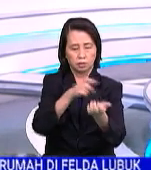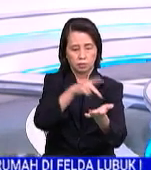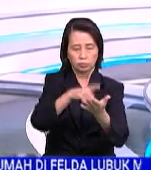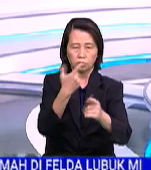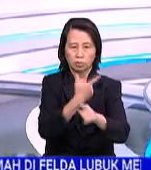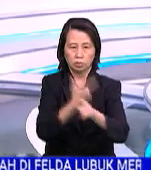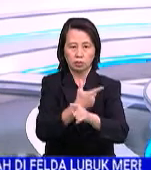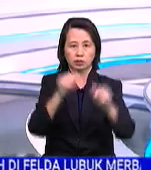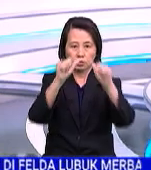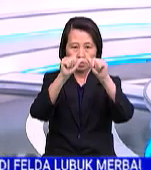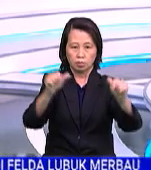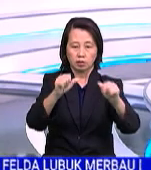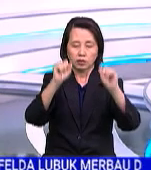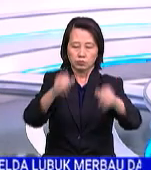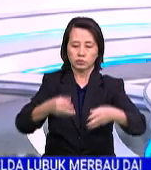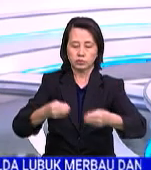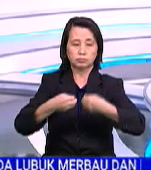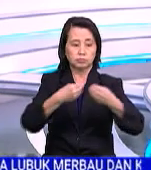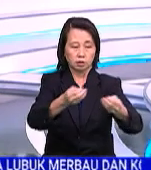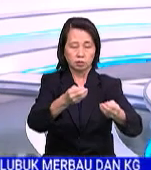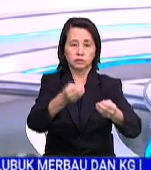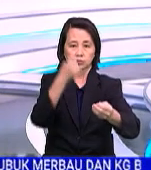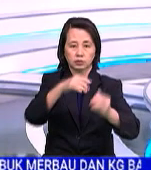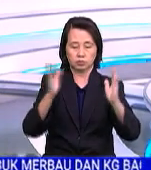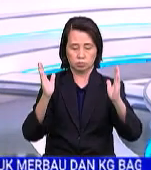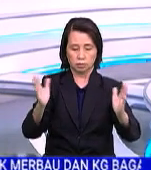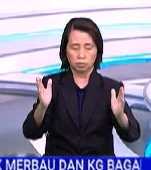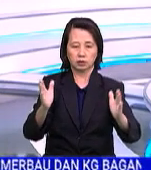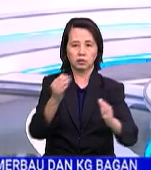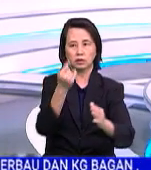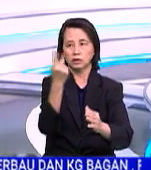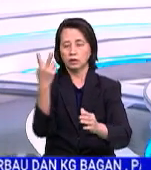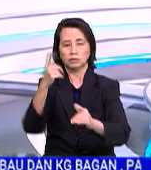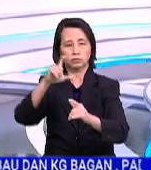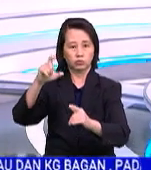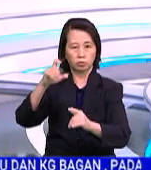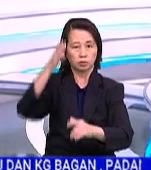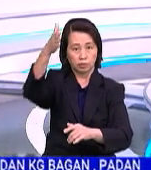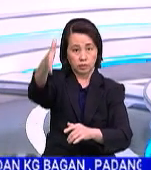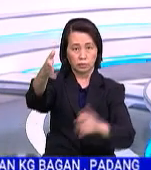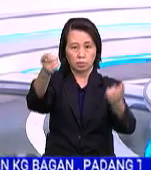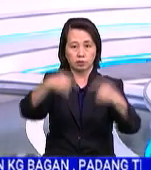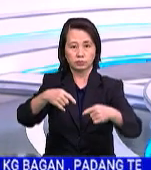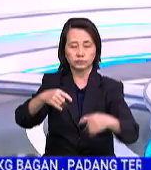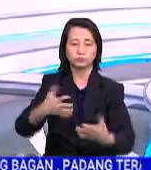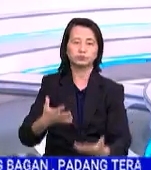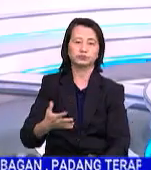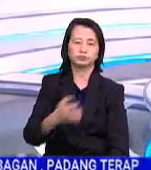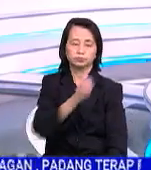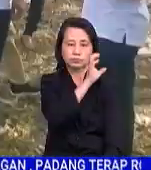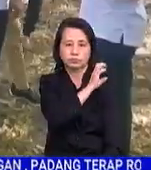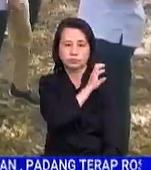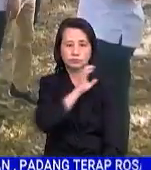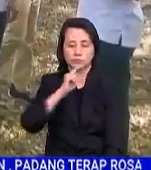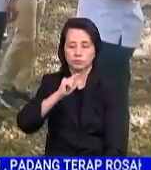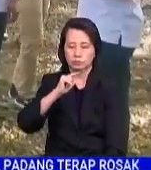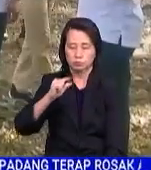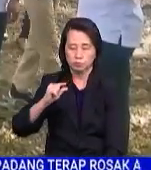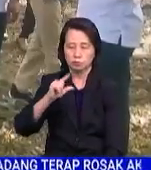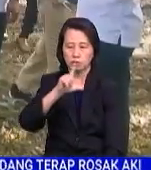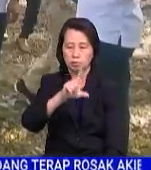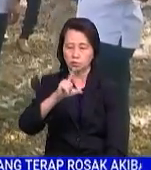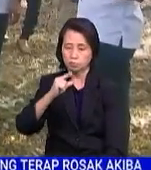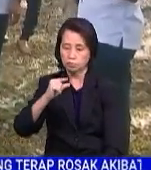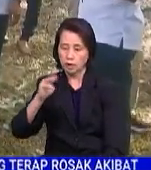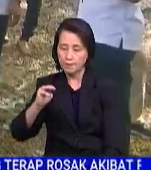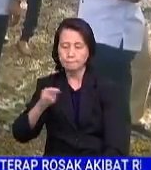dan penginapan mampu memenuhi keperluan itu dalam tempoh beberapa bulan akan datang. Pengerusi LGM, Dato' Ahmad Nazlan